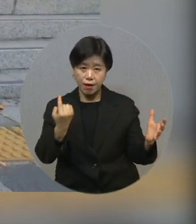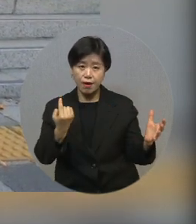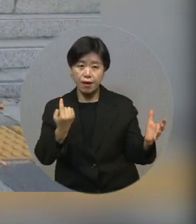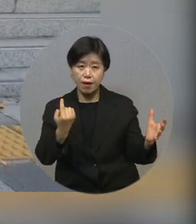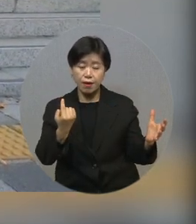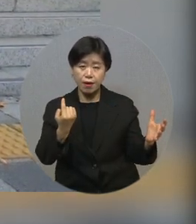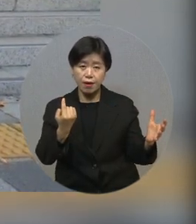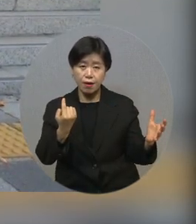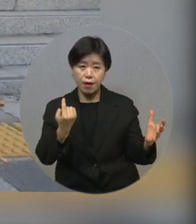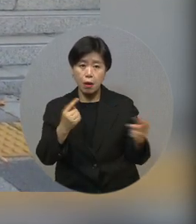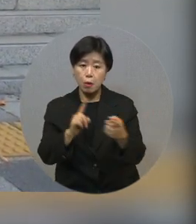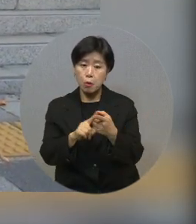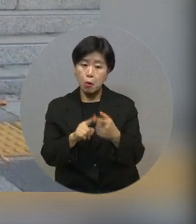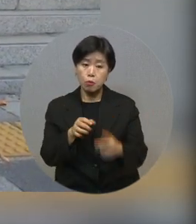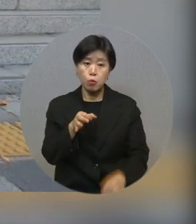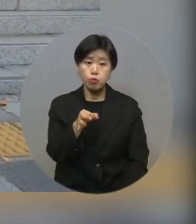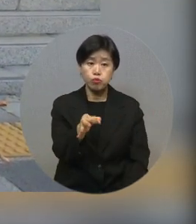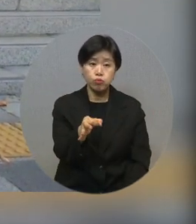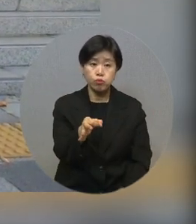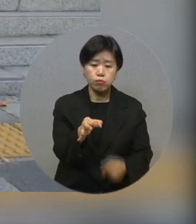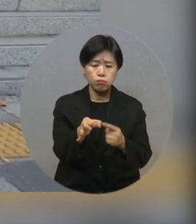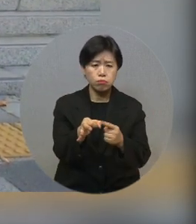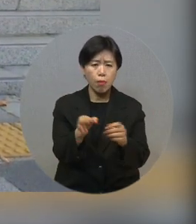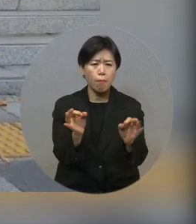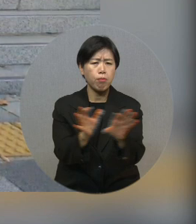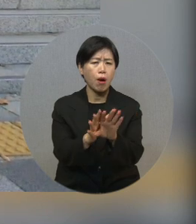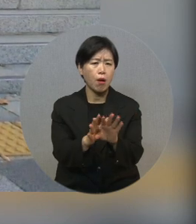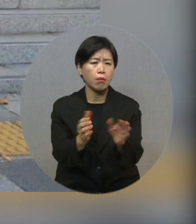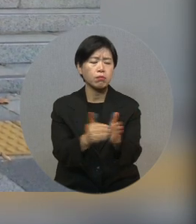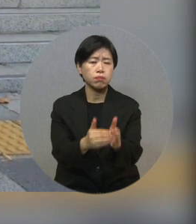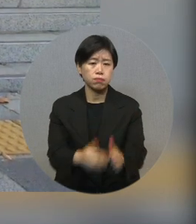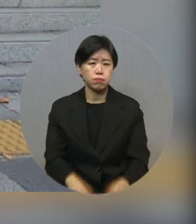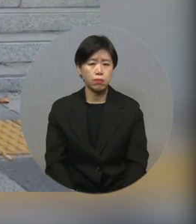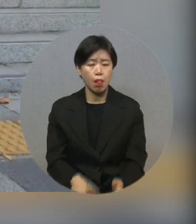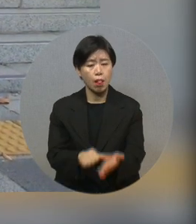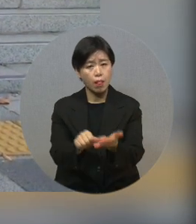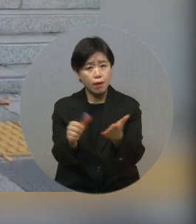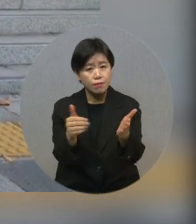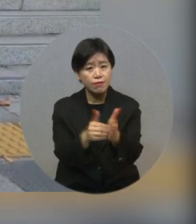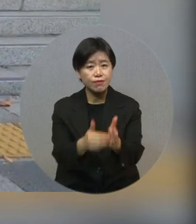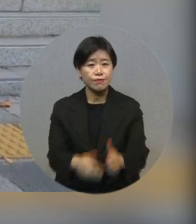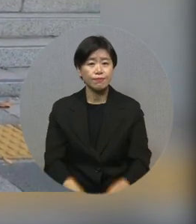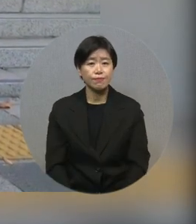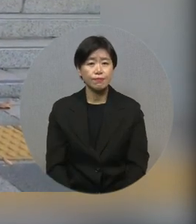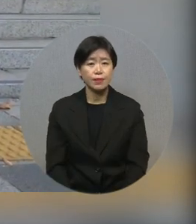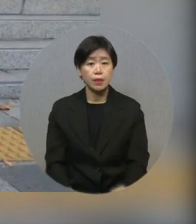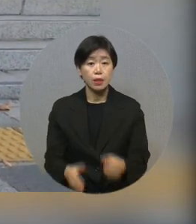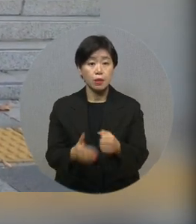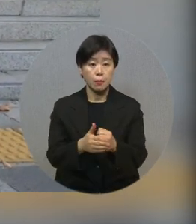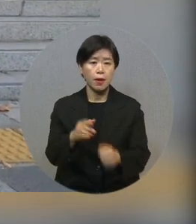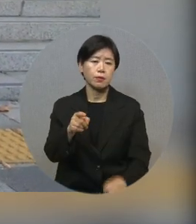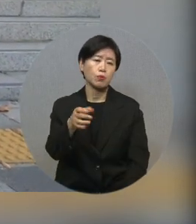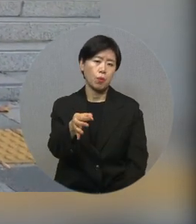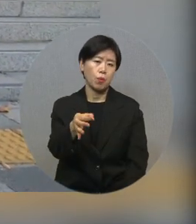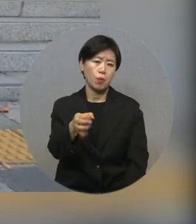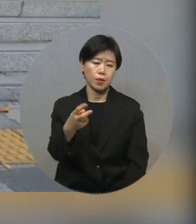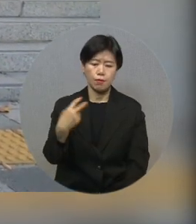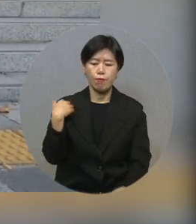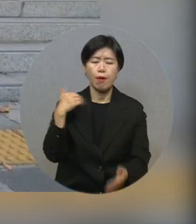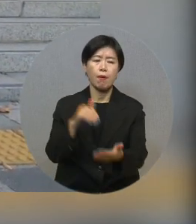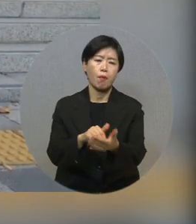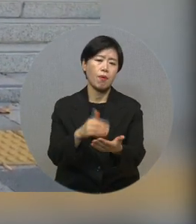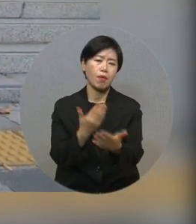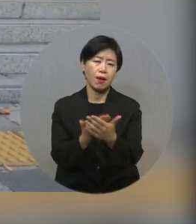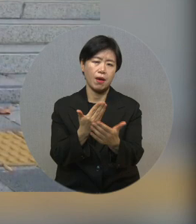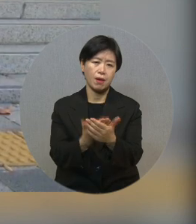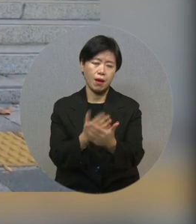예산이 정말 삭제가 돼가지고 없어졌어요. 그것을 다시 회복해 달라는